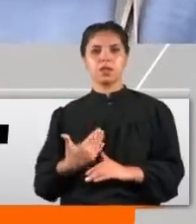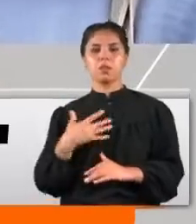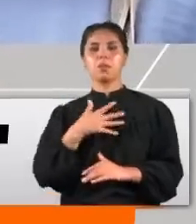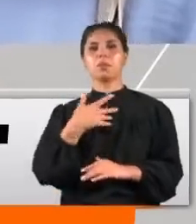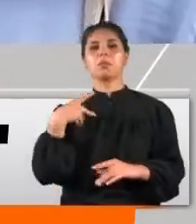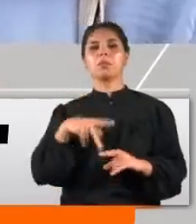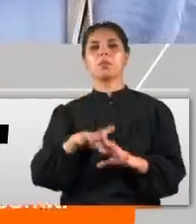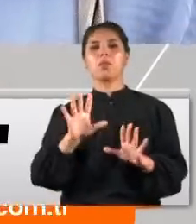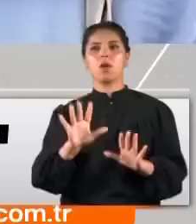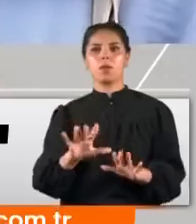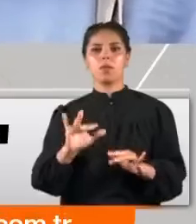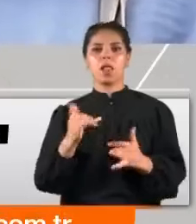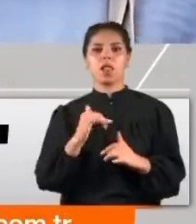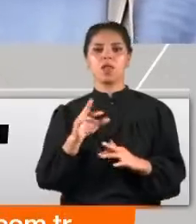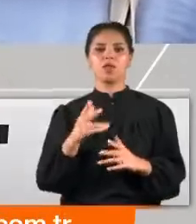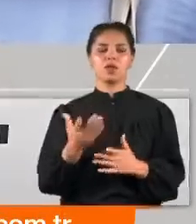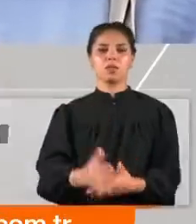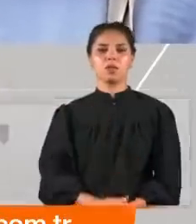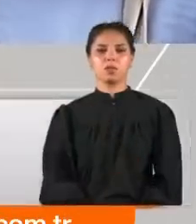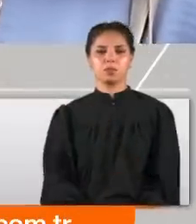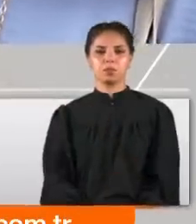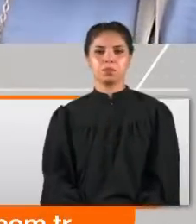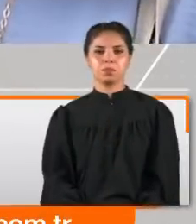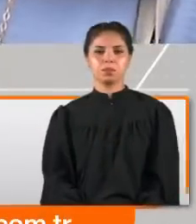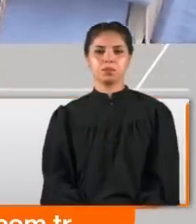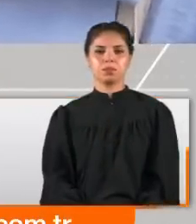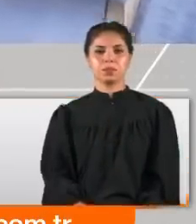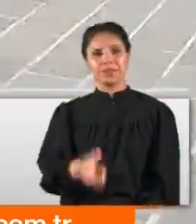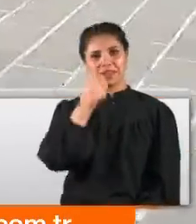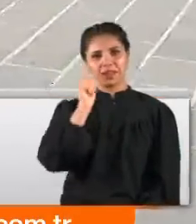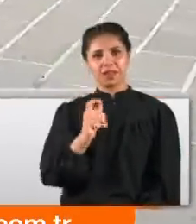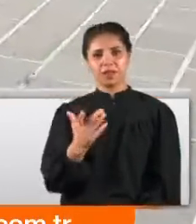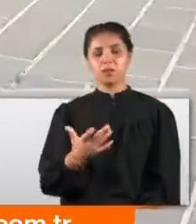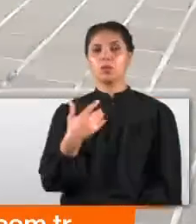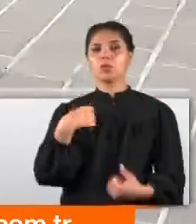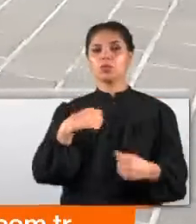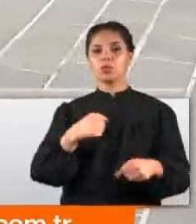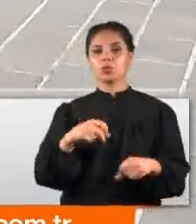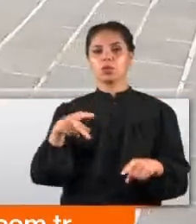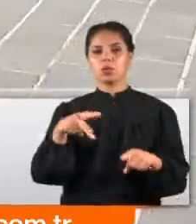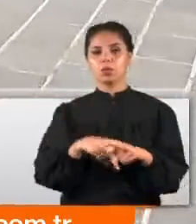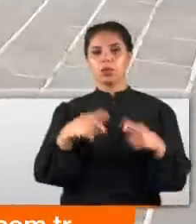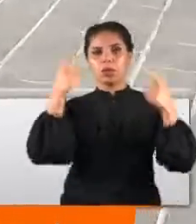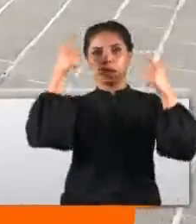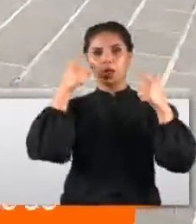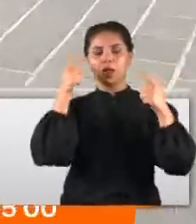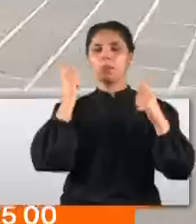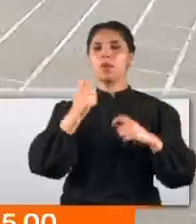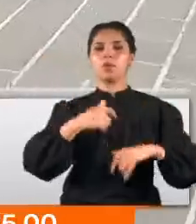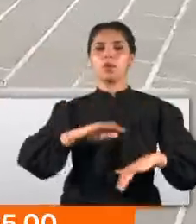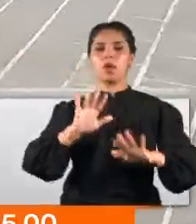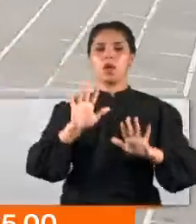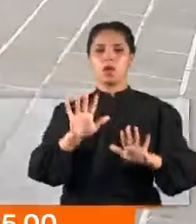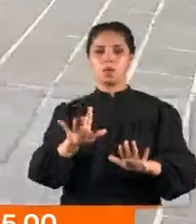de hani eğlenceli bir şey gibi gözüküyor. Keşke biraz daha dikkat edilse. Skuter kullanırken kask takmanız zorunlu değil.